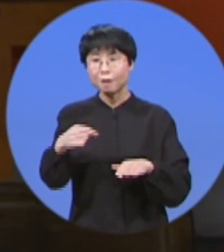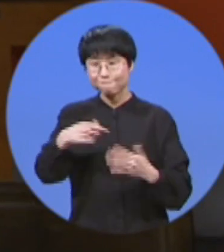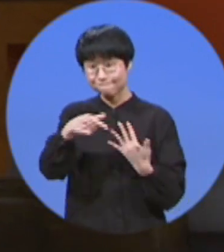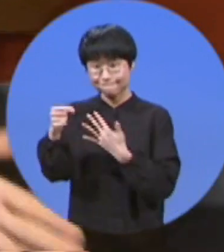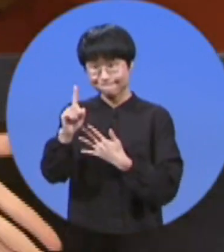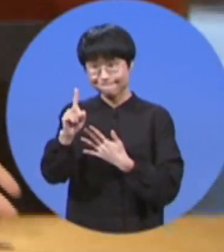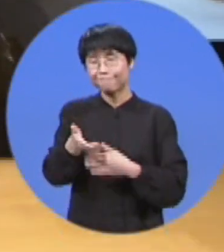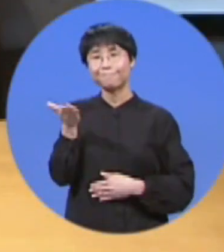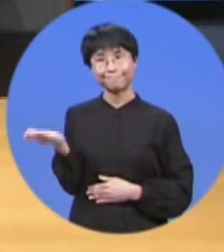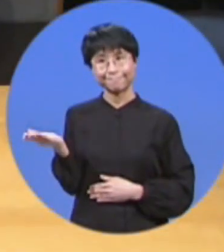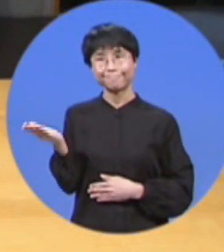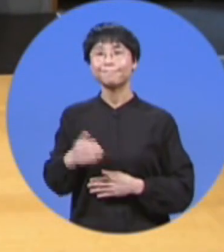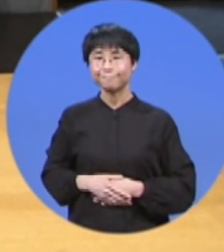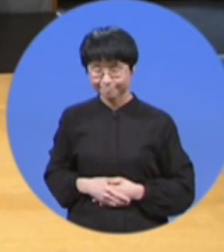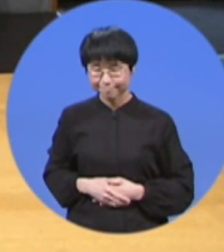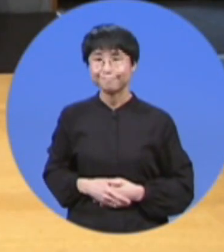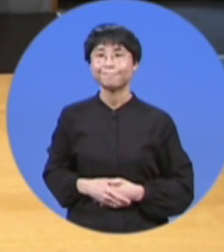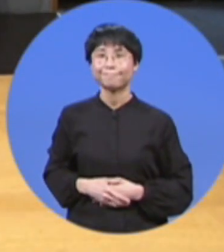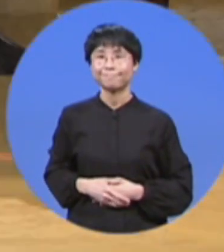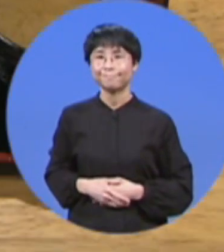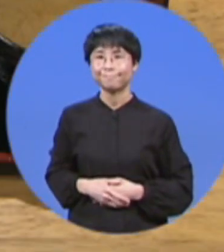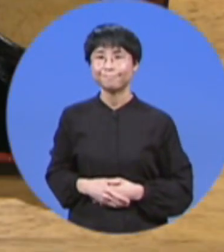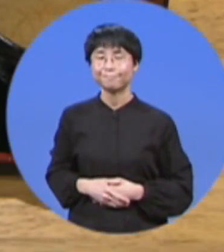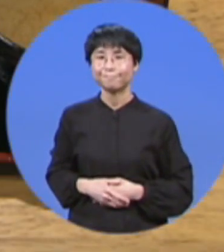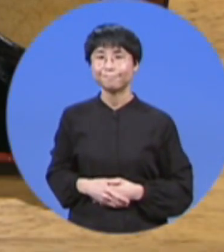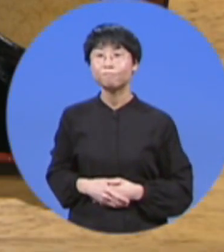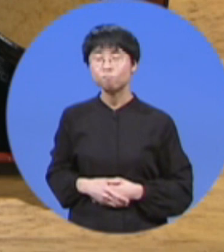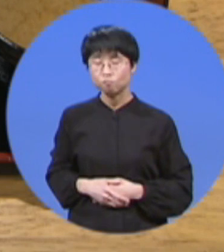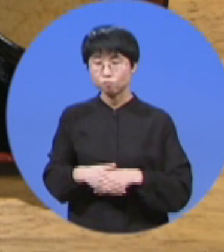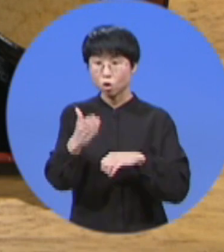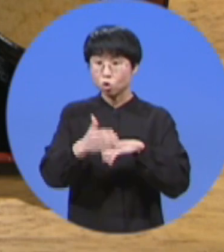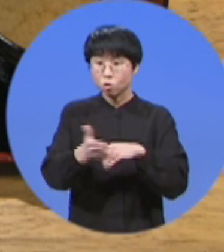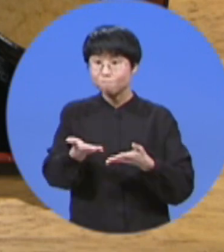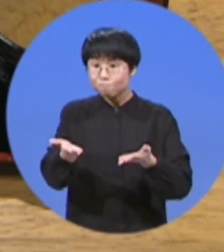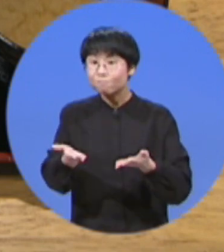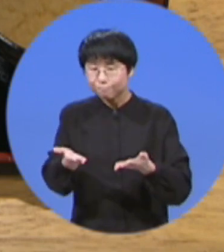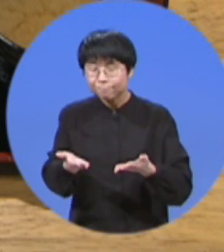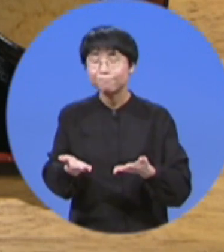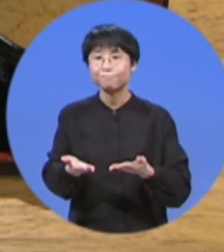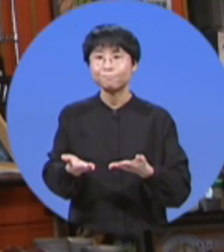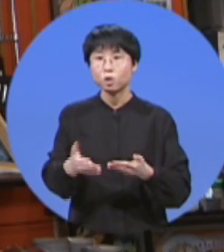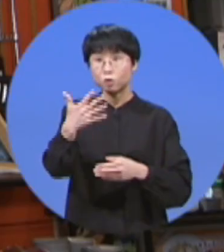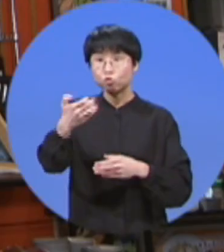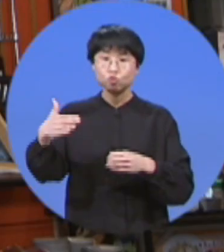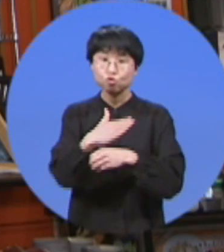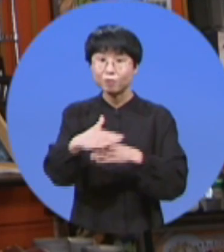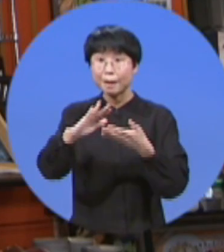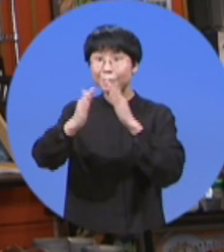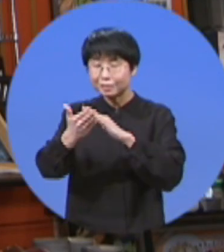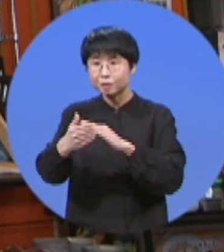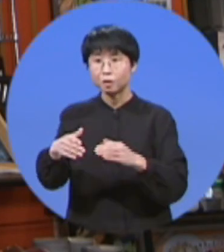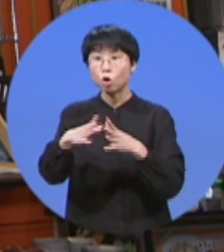のはじゃん、こちらのメニューです。 この料理を提供しているのは九十九里町にある